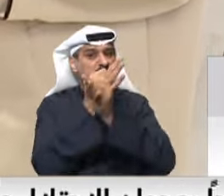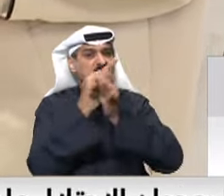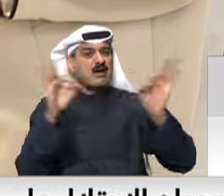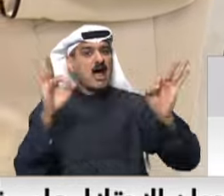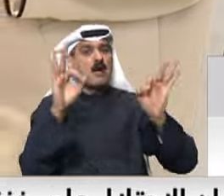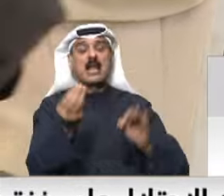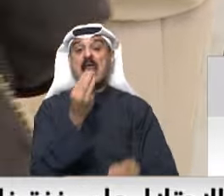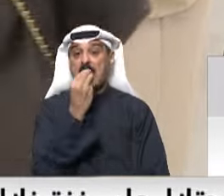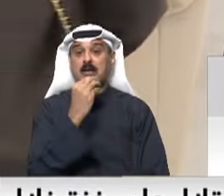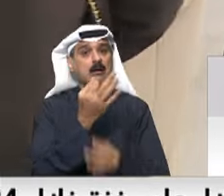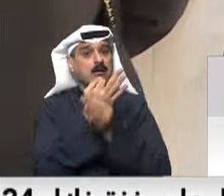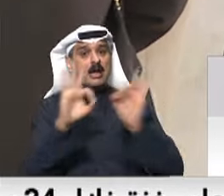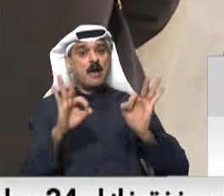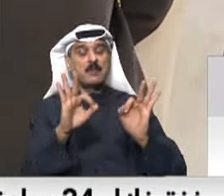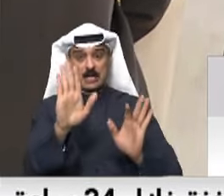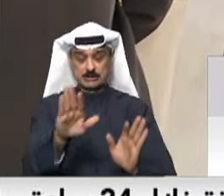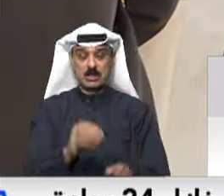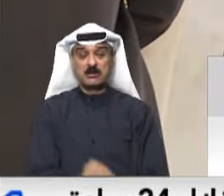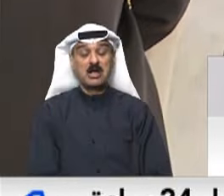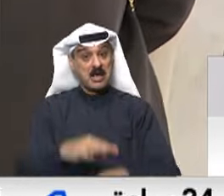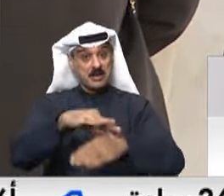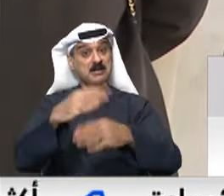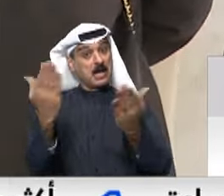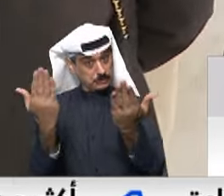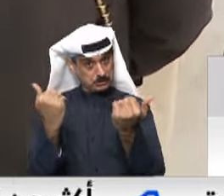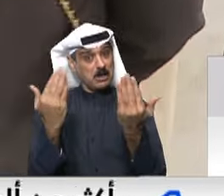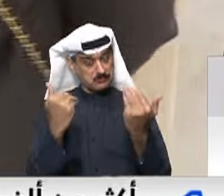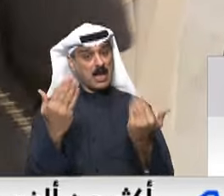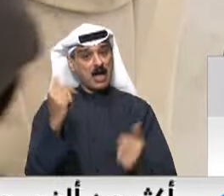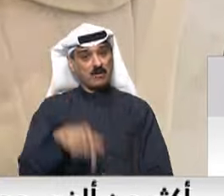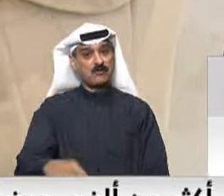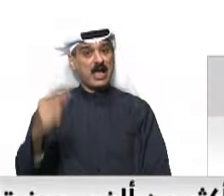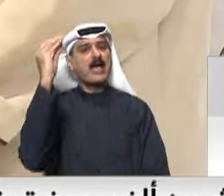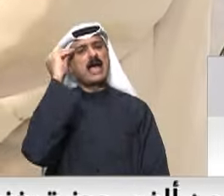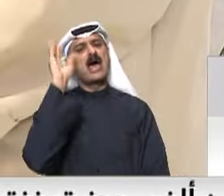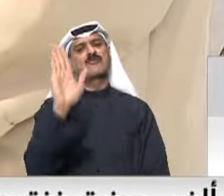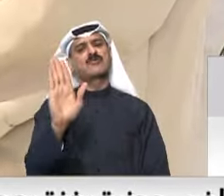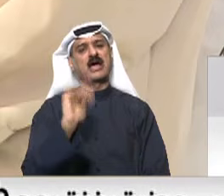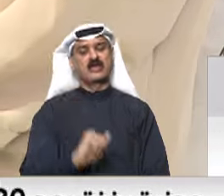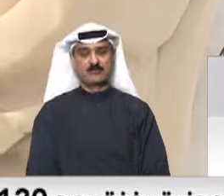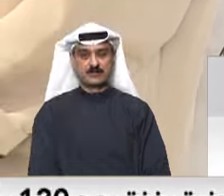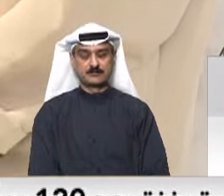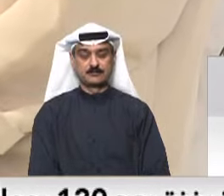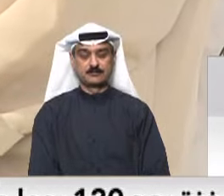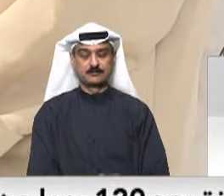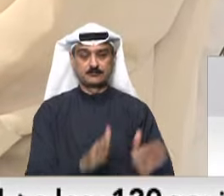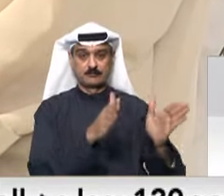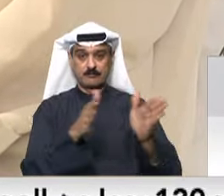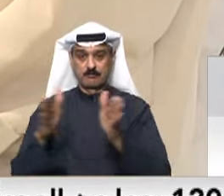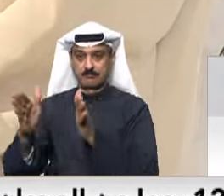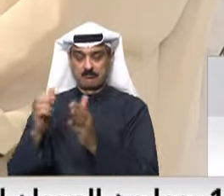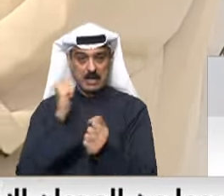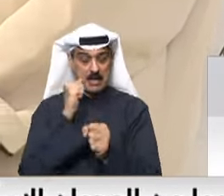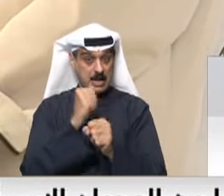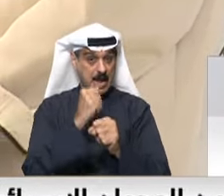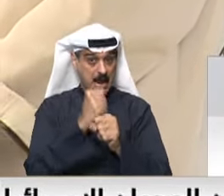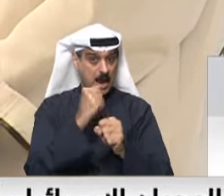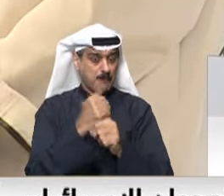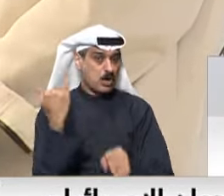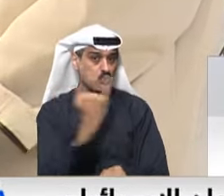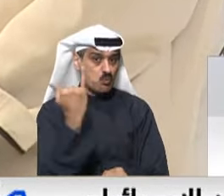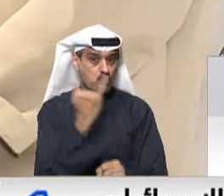لتعريف هذه المنتجات وجودة المنتج المصنع الصناعة الكويتية. الدور الرئيسي تقوم فيه الهيئة